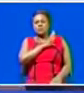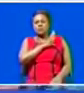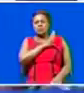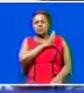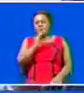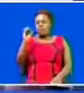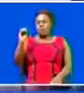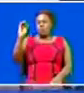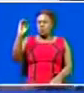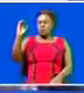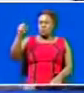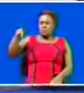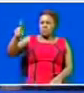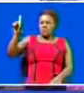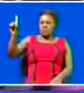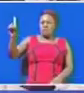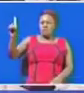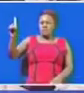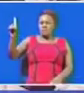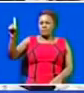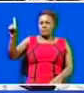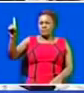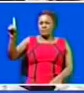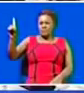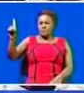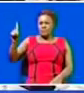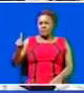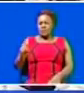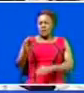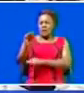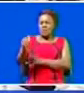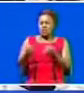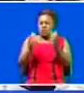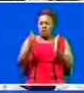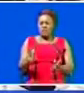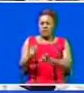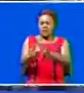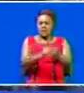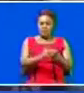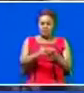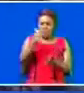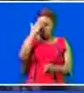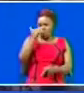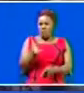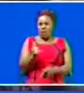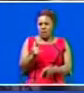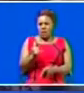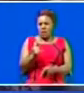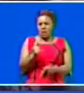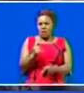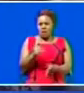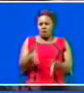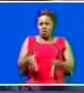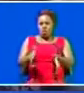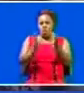Kaimu OCPD wa Embu North John Muesio amewarai madereva kumakinika haswa ikizingatiwa hali duni ya